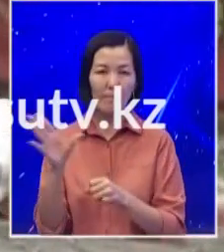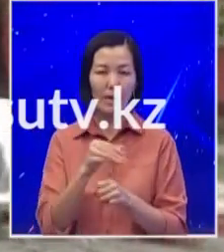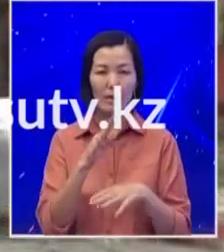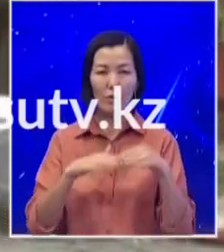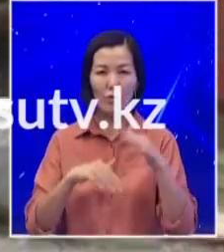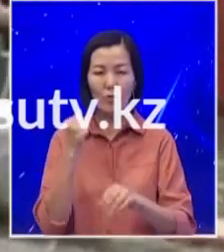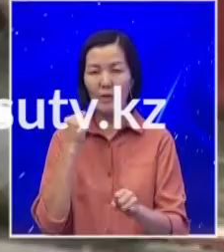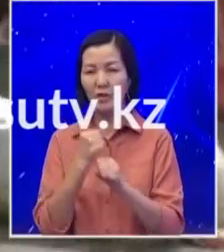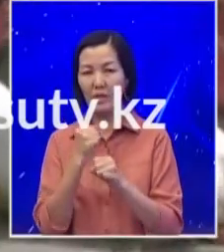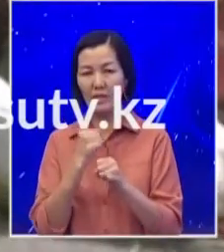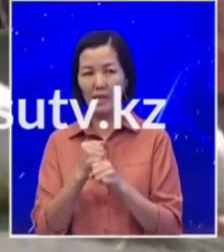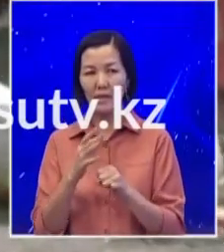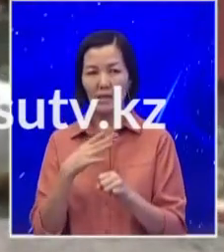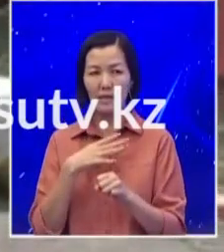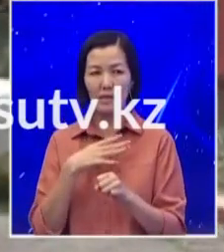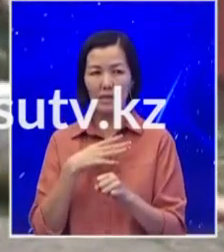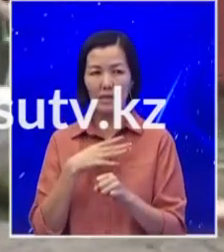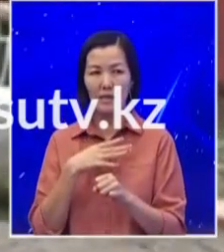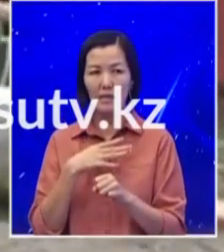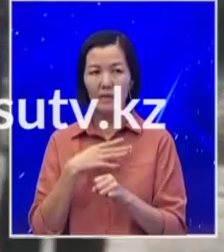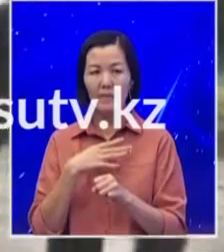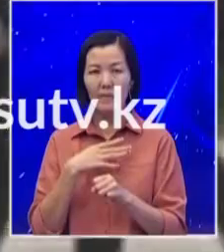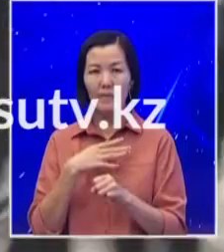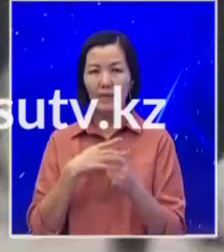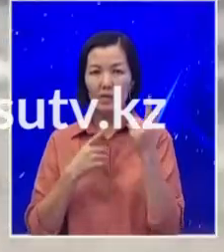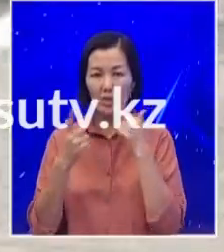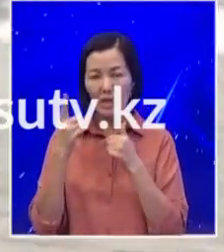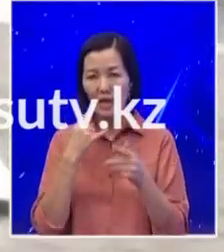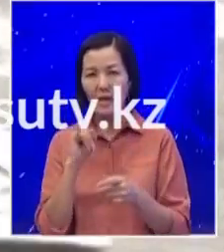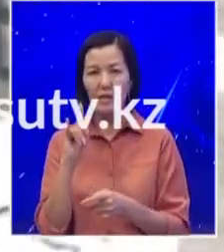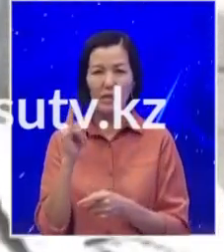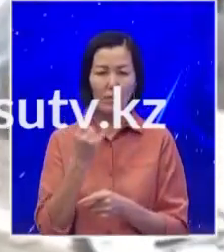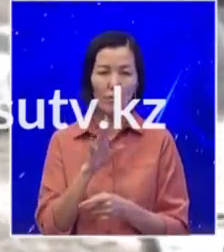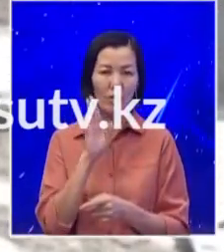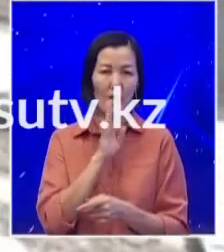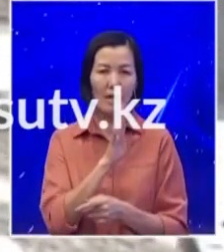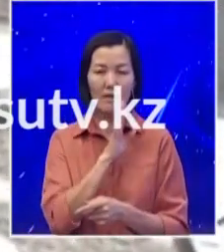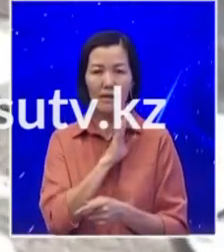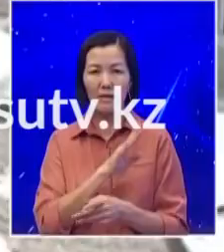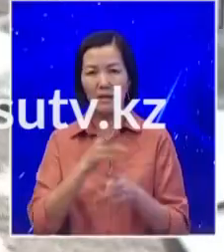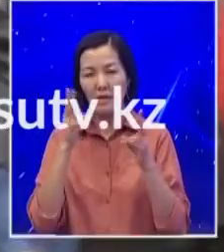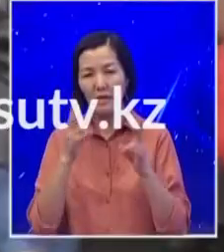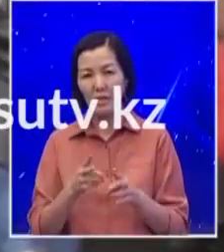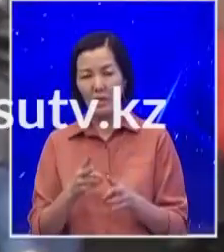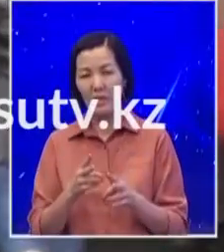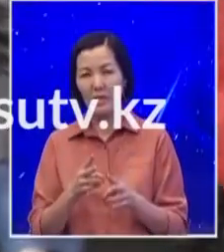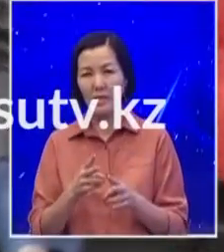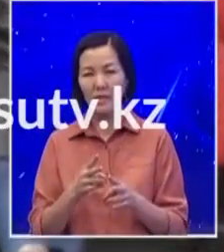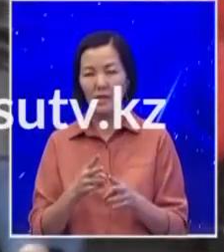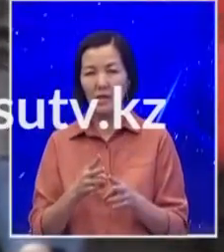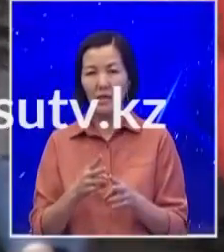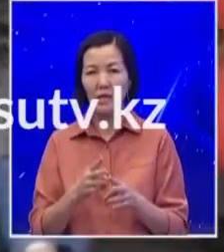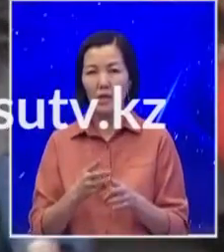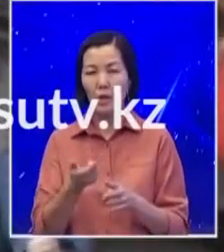Олар кеудесін оқ тескен сарбаздардың, жылаған баланың, зарлаған ананың рөлін сәтті сомдап көрермендерінің